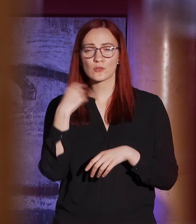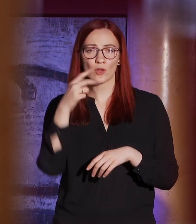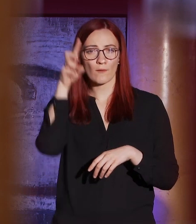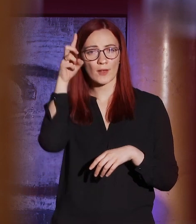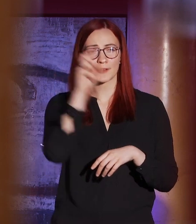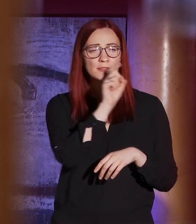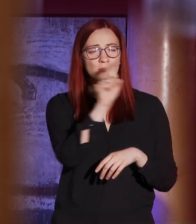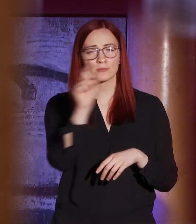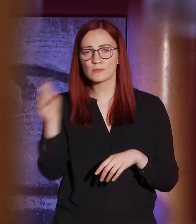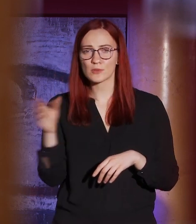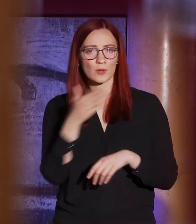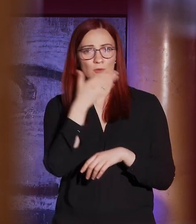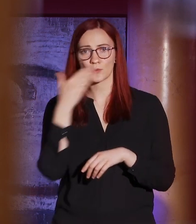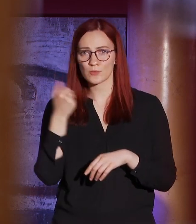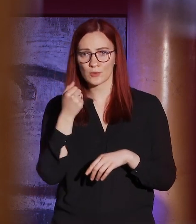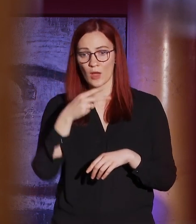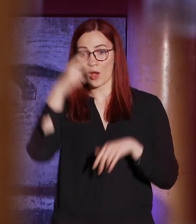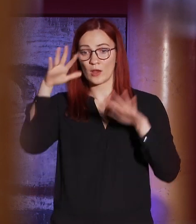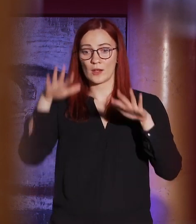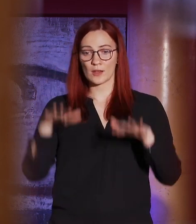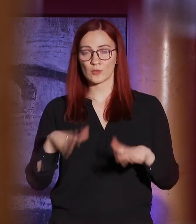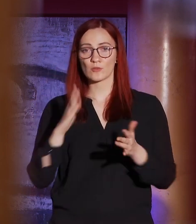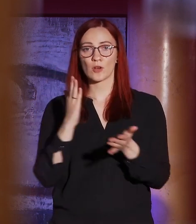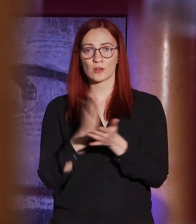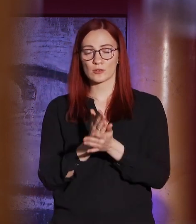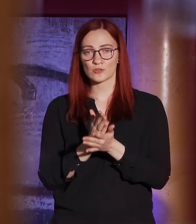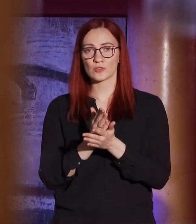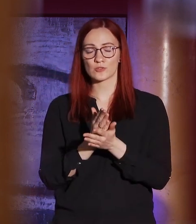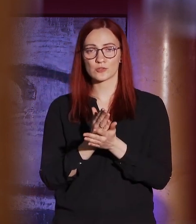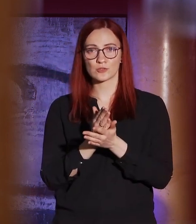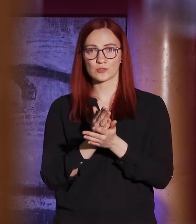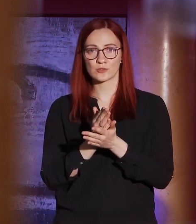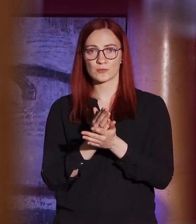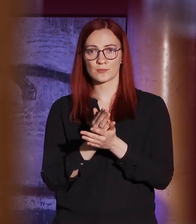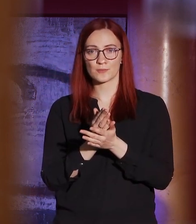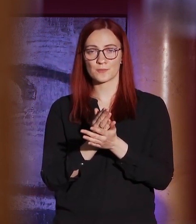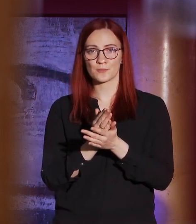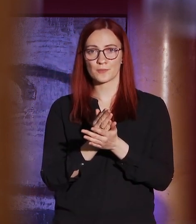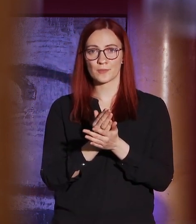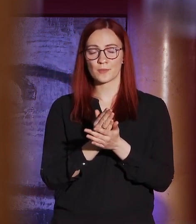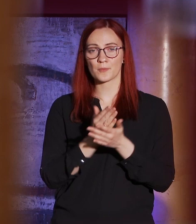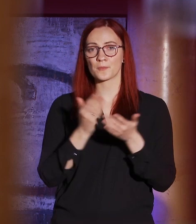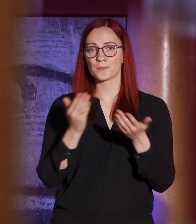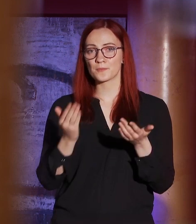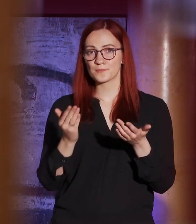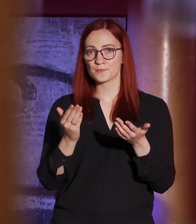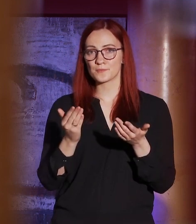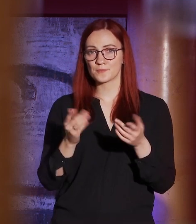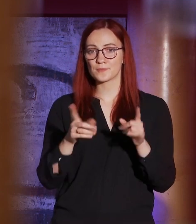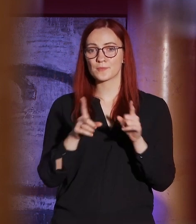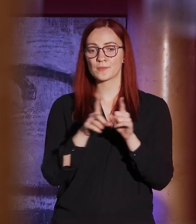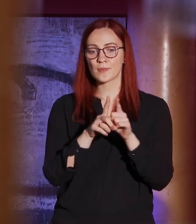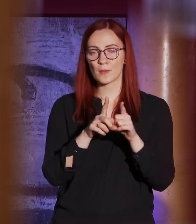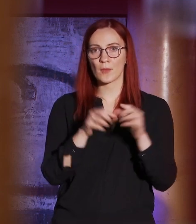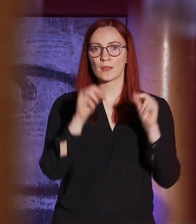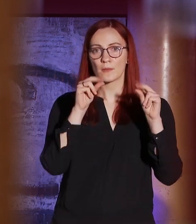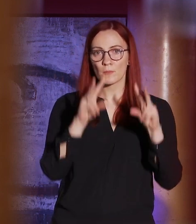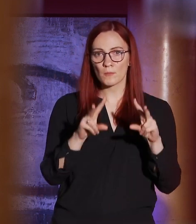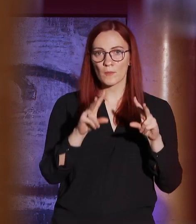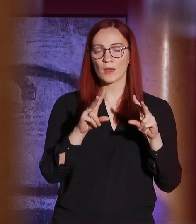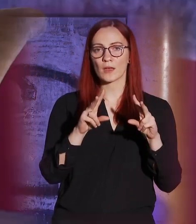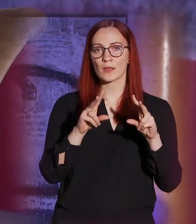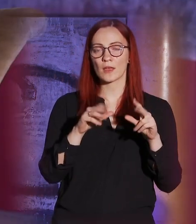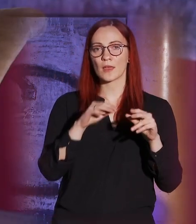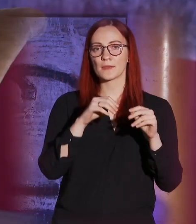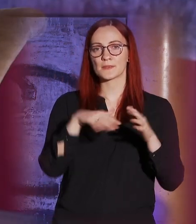Tai mes Lietuvoje turime ne tik studijas